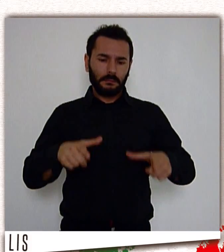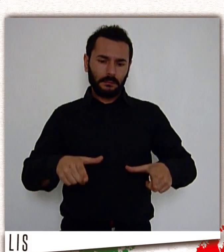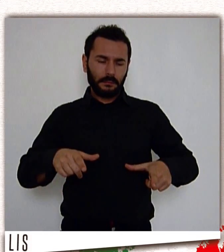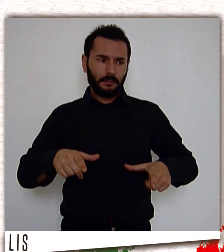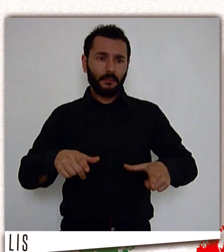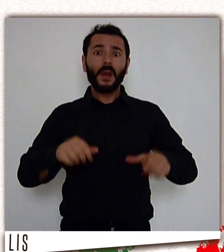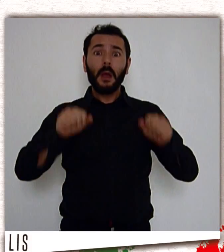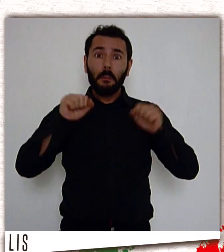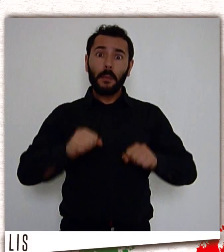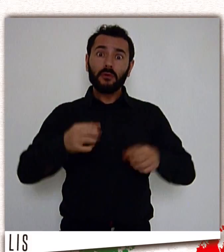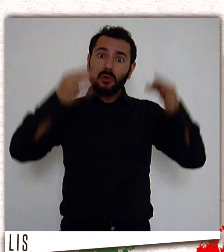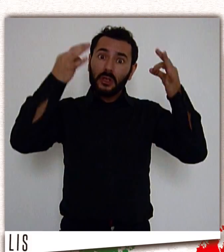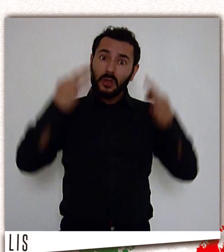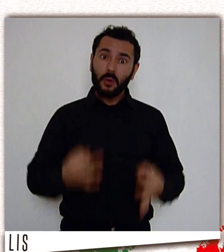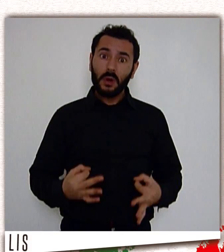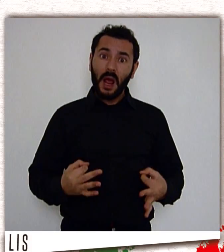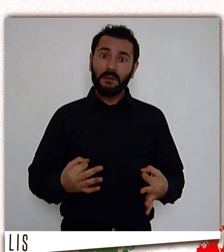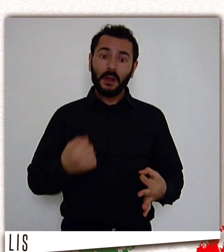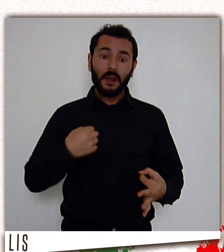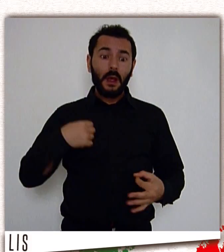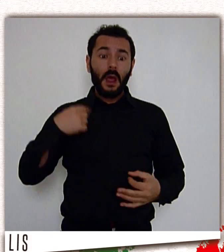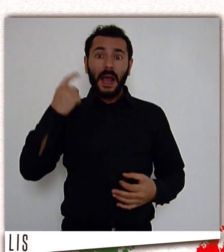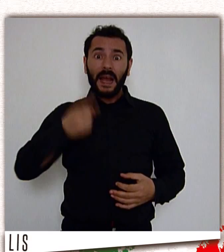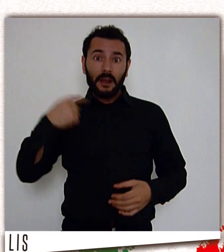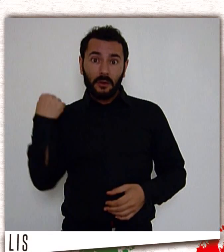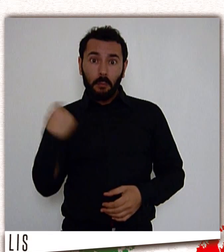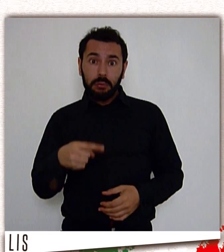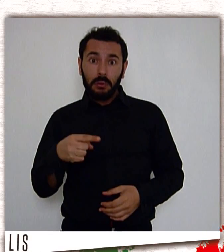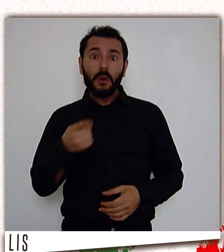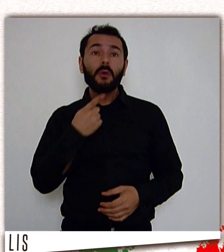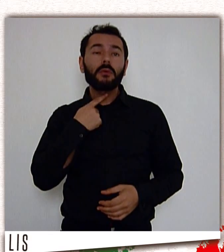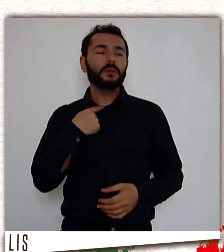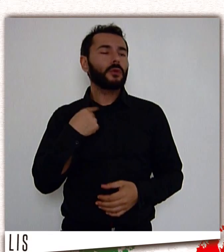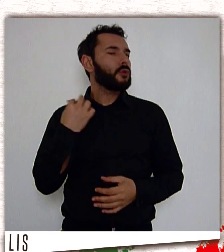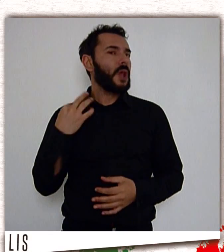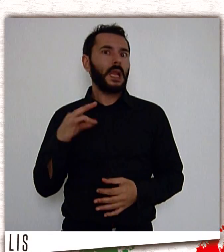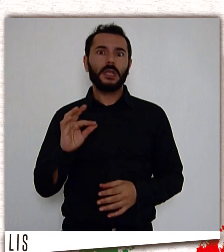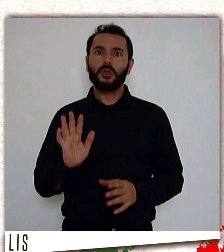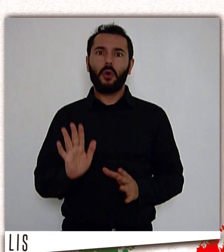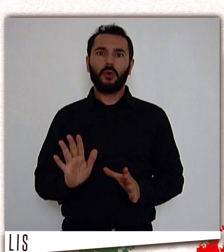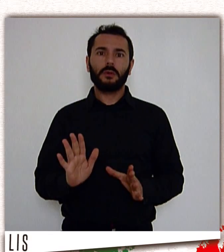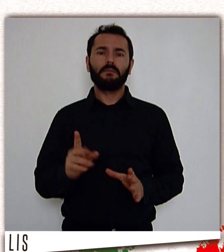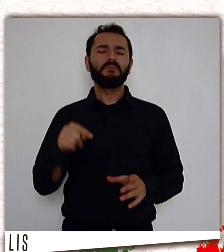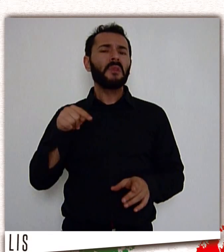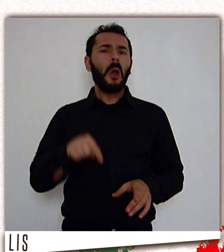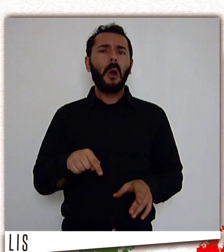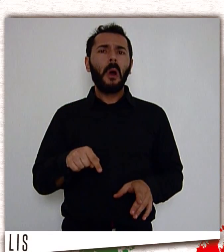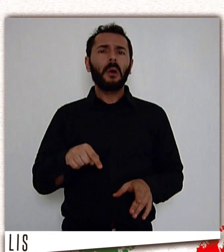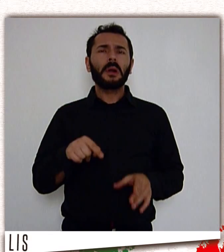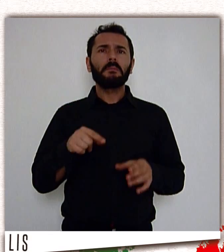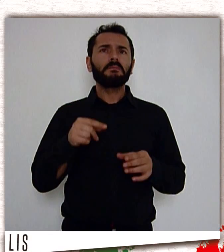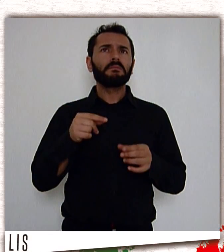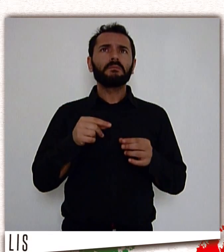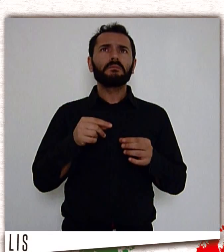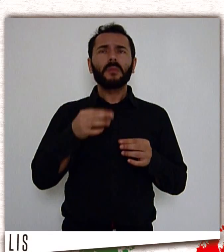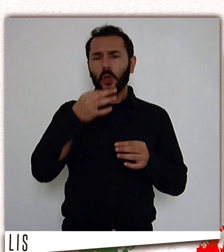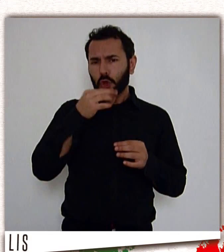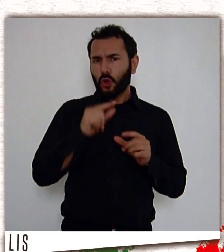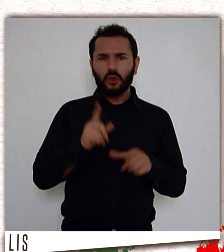posso assicurarvi che questa che nasce a un gusto veramente delizioso ed ora che dolce ci componiamo